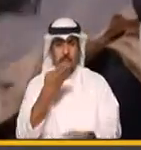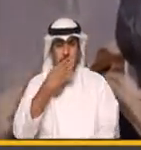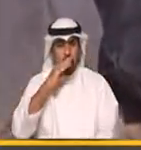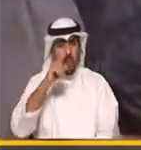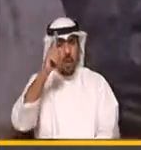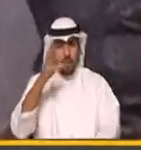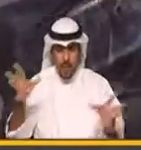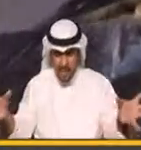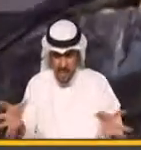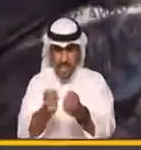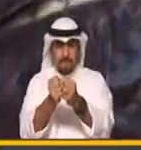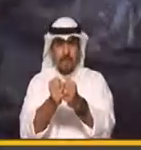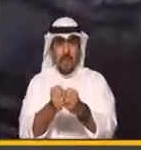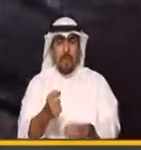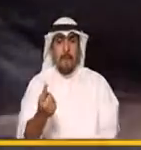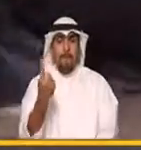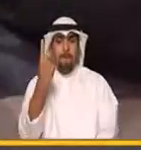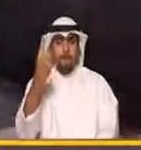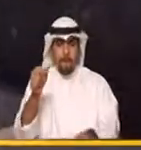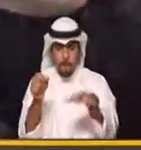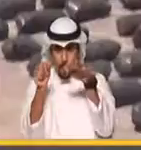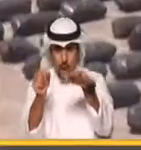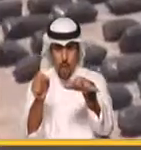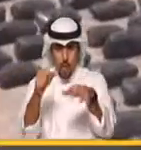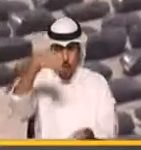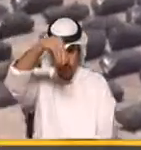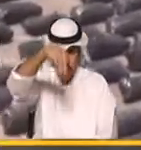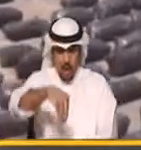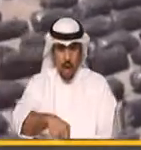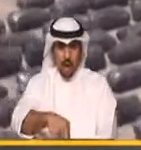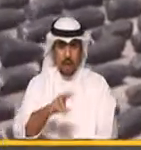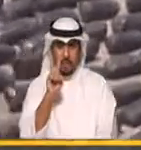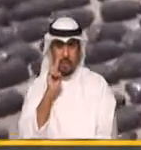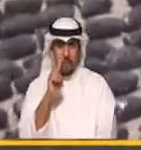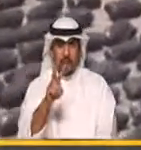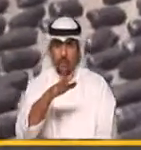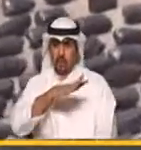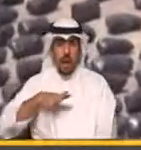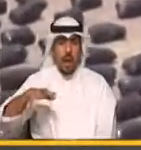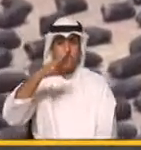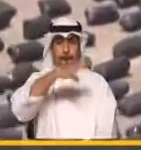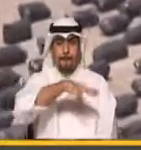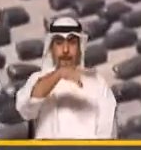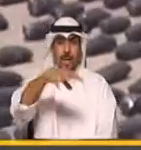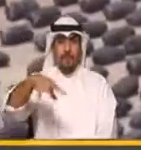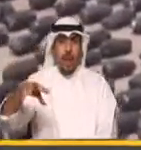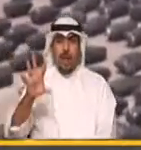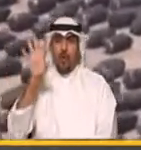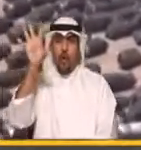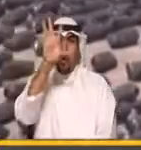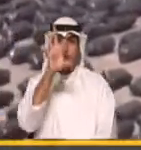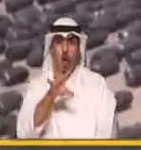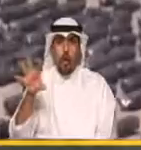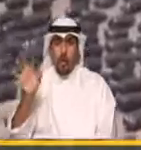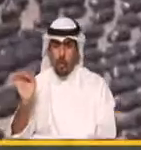من مليون ونص حبه داخل البضاعه هذه جاتنا عن طريق احد الدول الاوروبيه وتم ضبط بعض